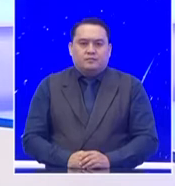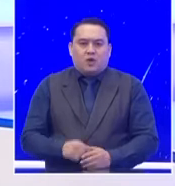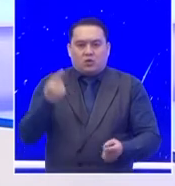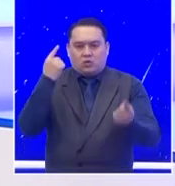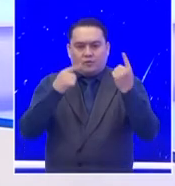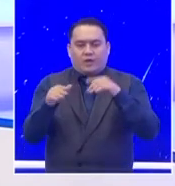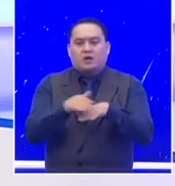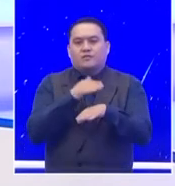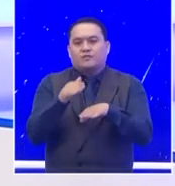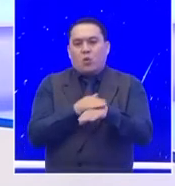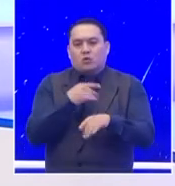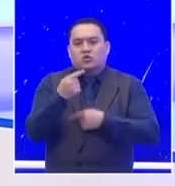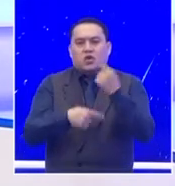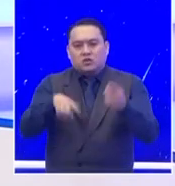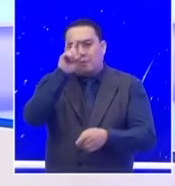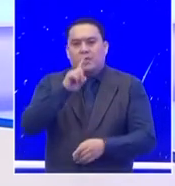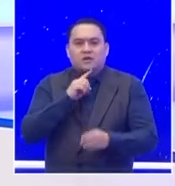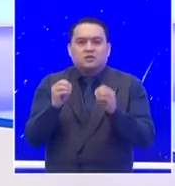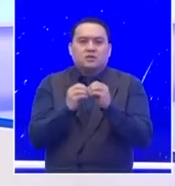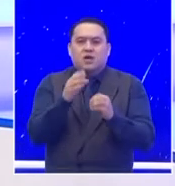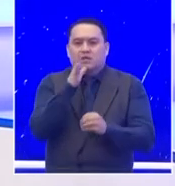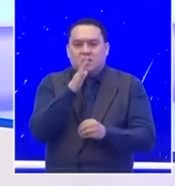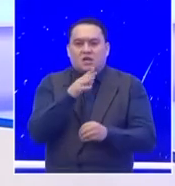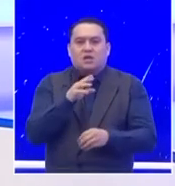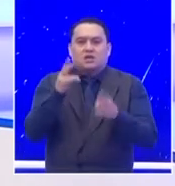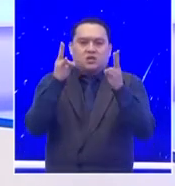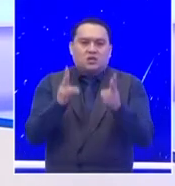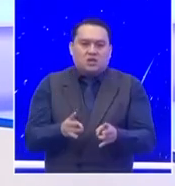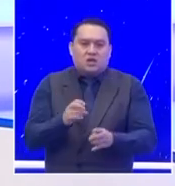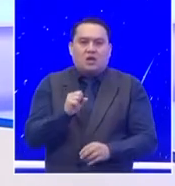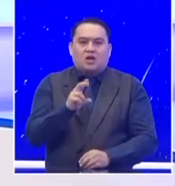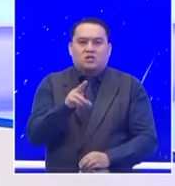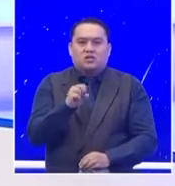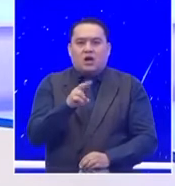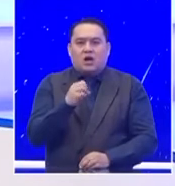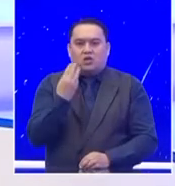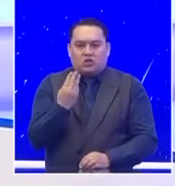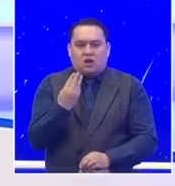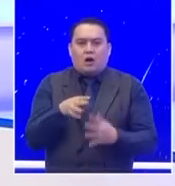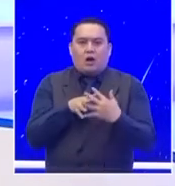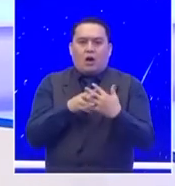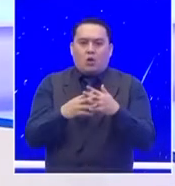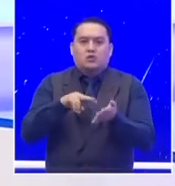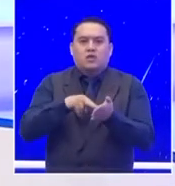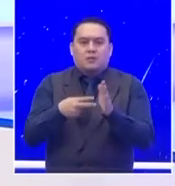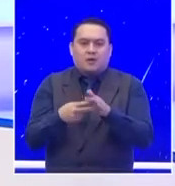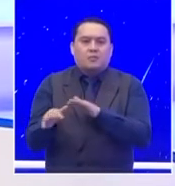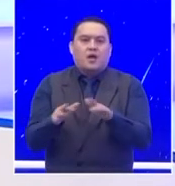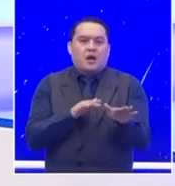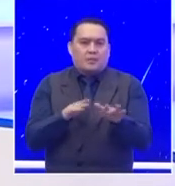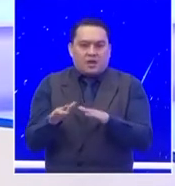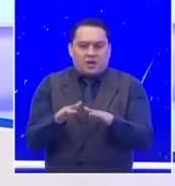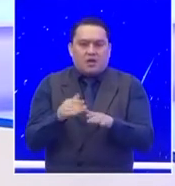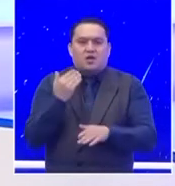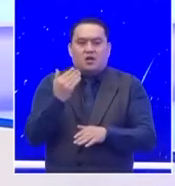Твори добро. Уже через месяц исполнится 10 лет трагедии в селе Кызылагаш. В ауле запланирован ряд мероприятий,